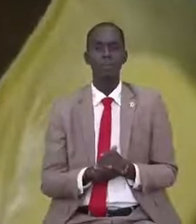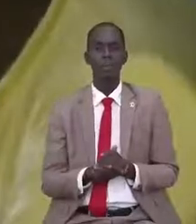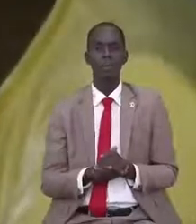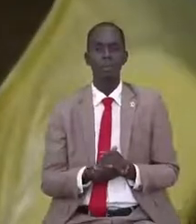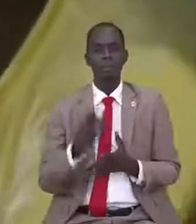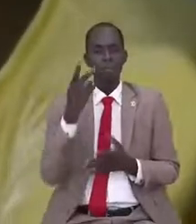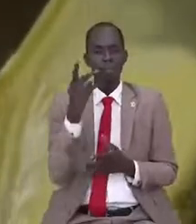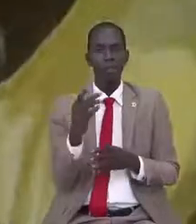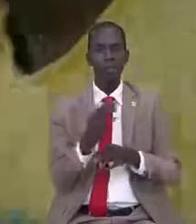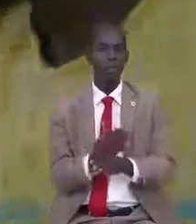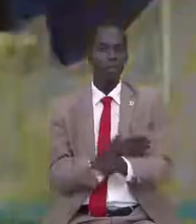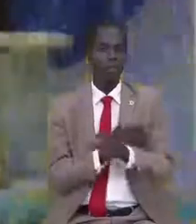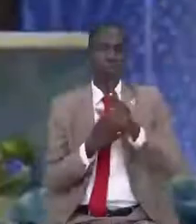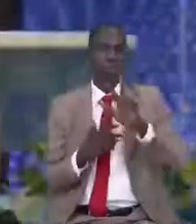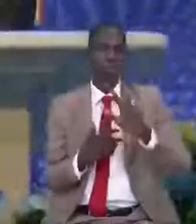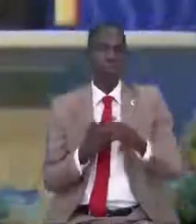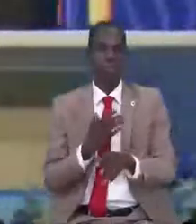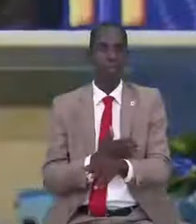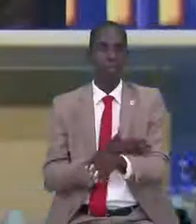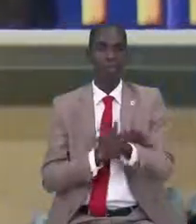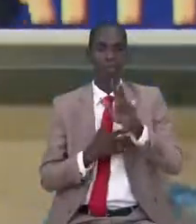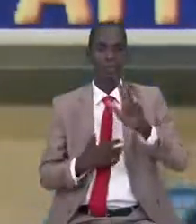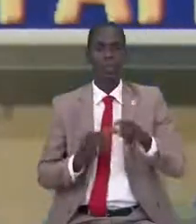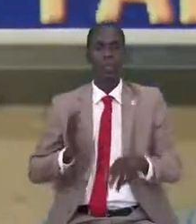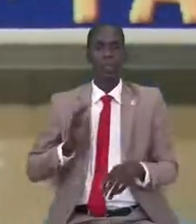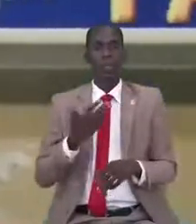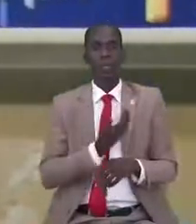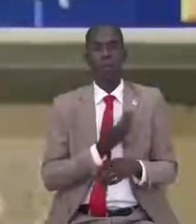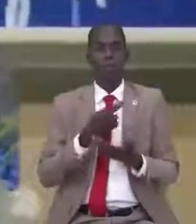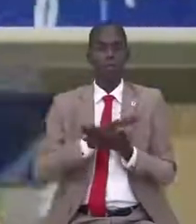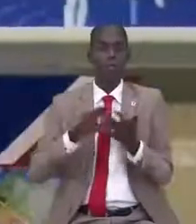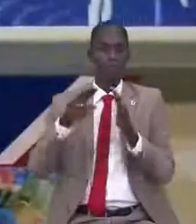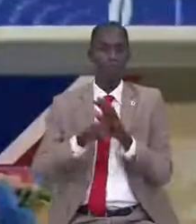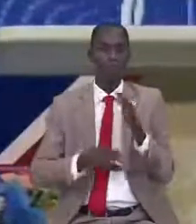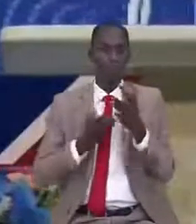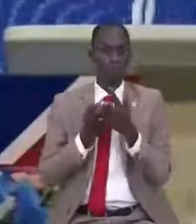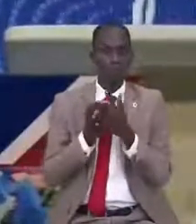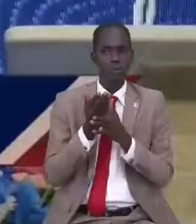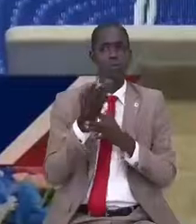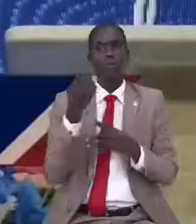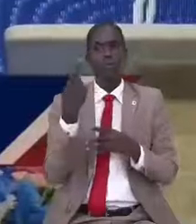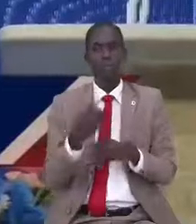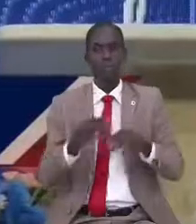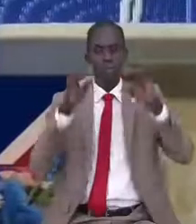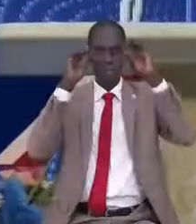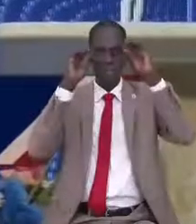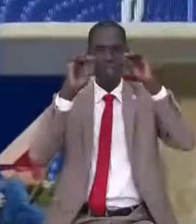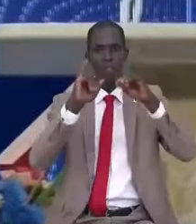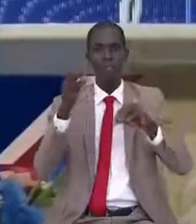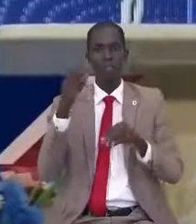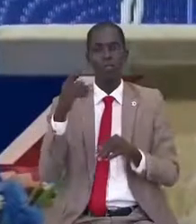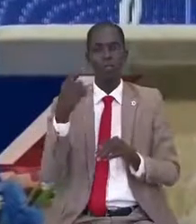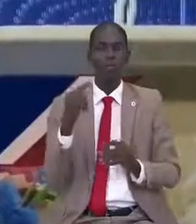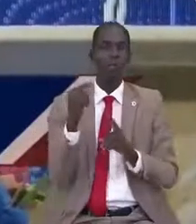Voyons la troisième partie ici, le troisième sous-thème, notre justice à travers l'enseignement de